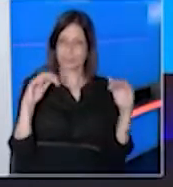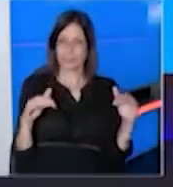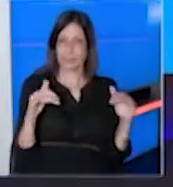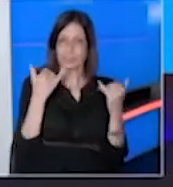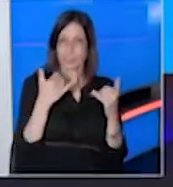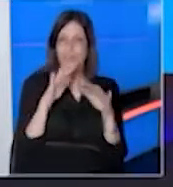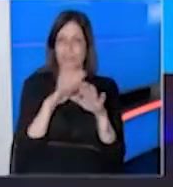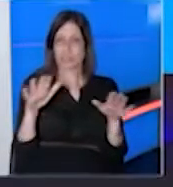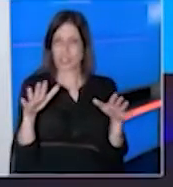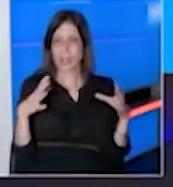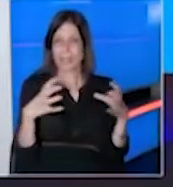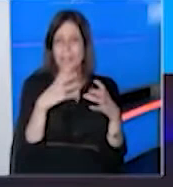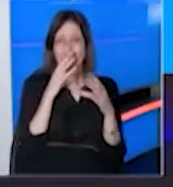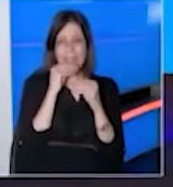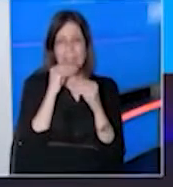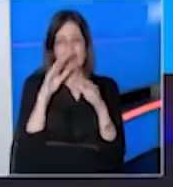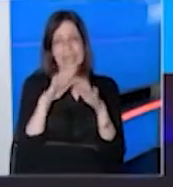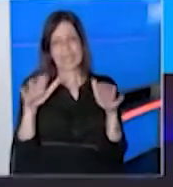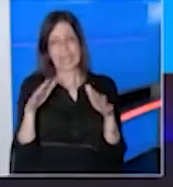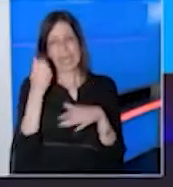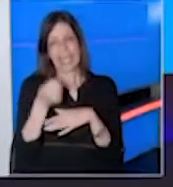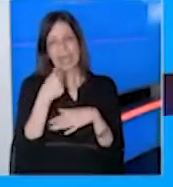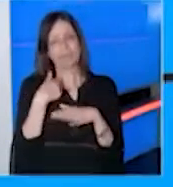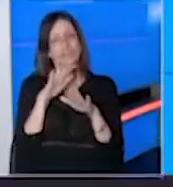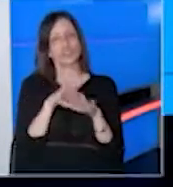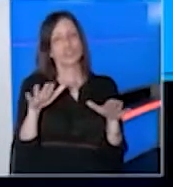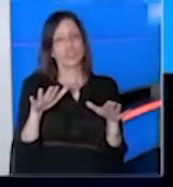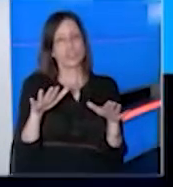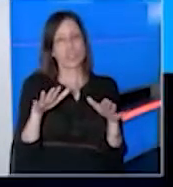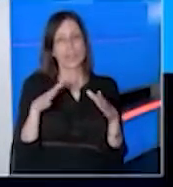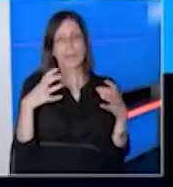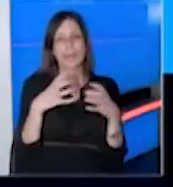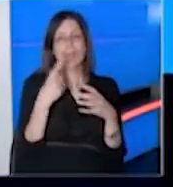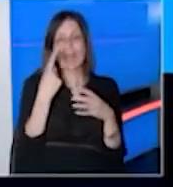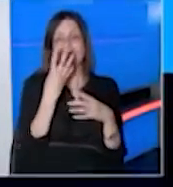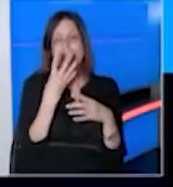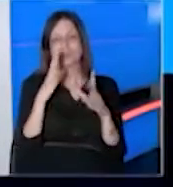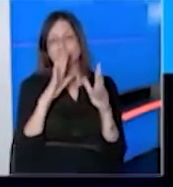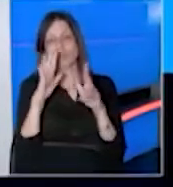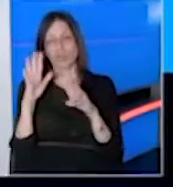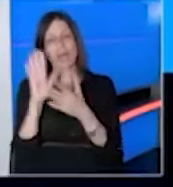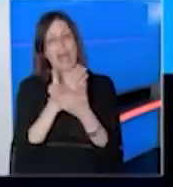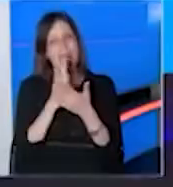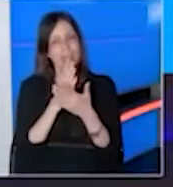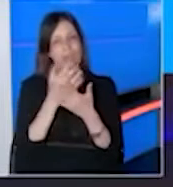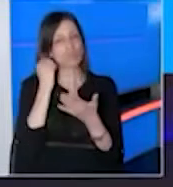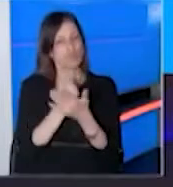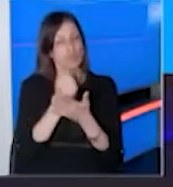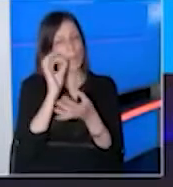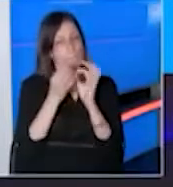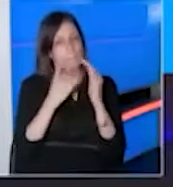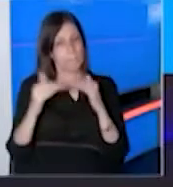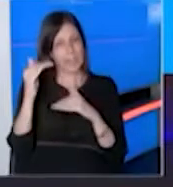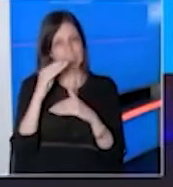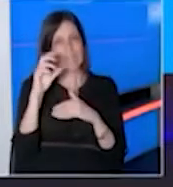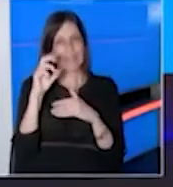עכשיו בשטח המחנה, אתה רוצה לדבר על קרקע חקלאית? שטח מחנה אנחנו רוצים לדבר, זה סעיף 16. 1488, ההחלטה שעברה בגץ, אושרה על ידי בגץ.